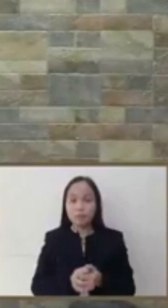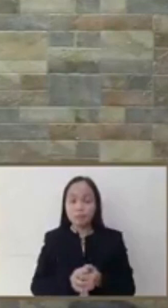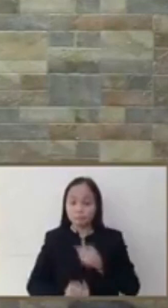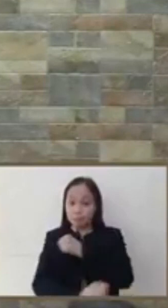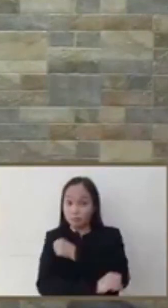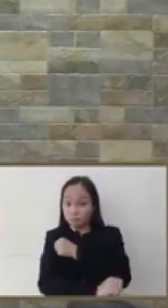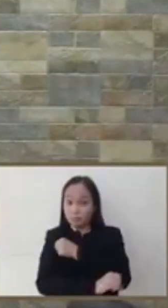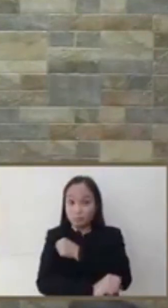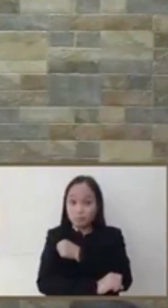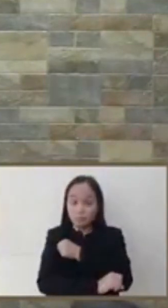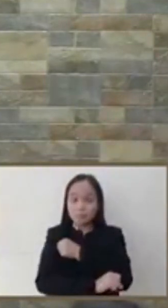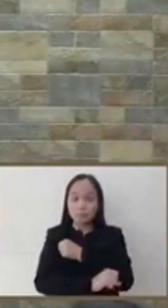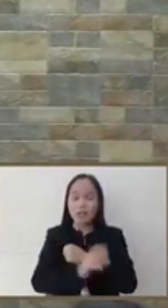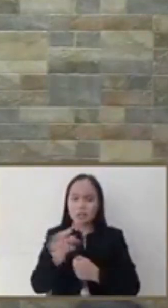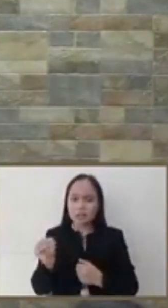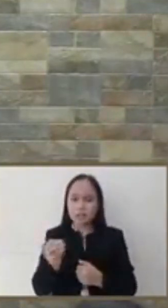thieves. And